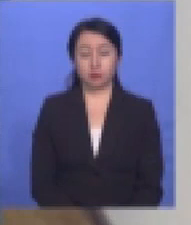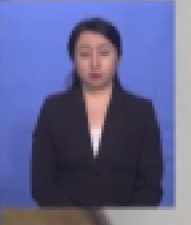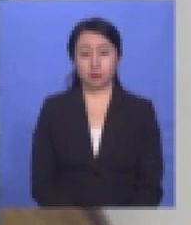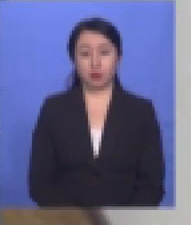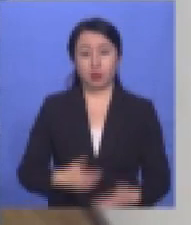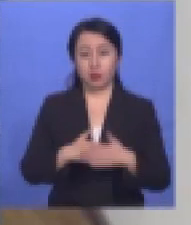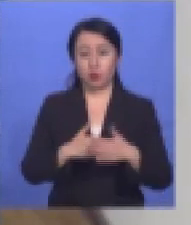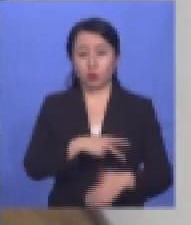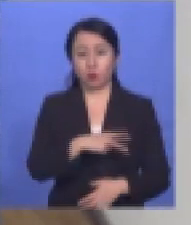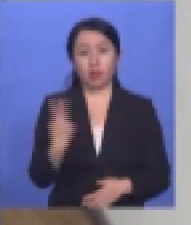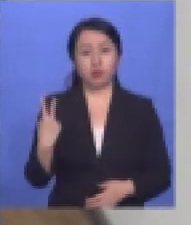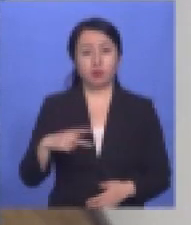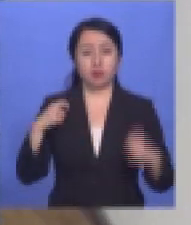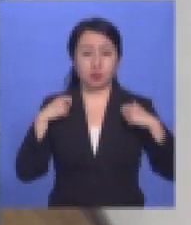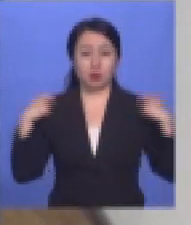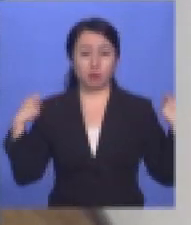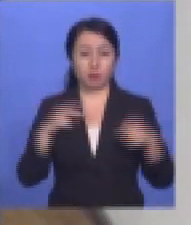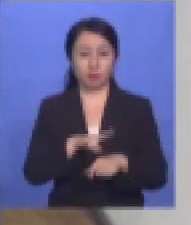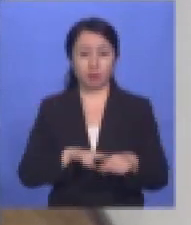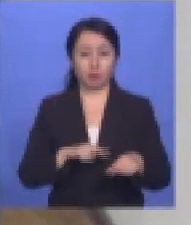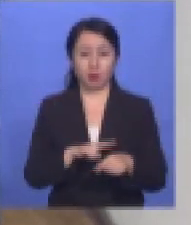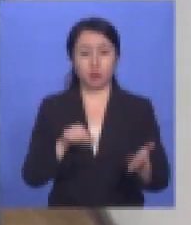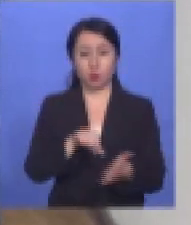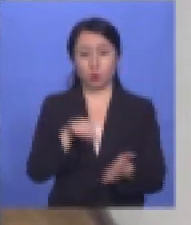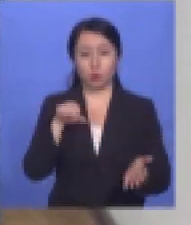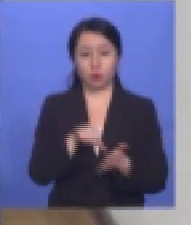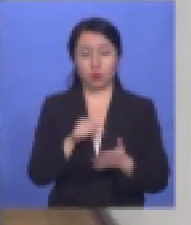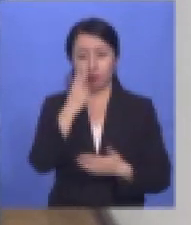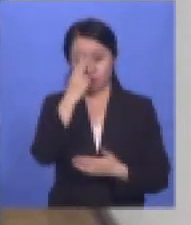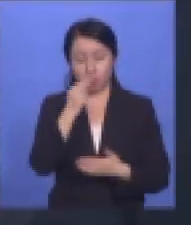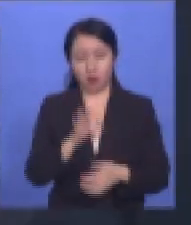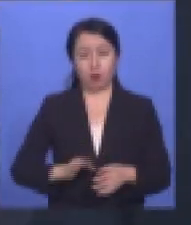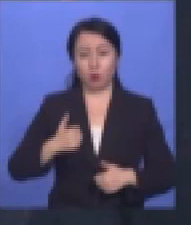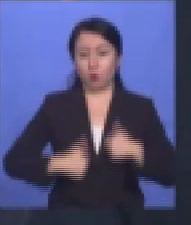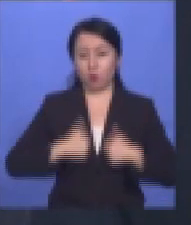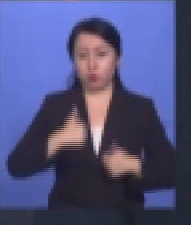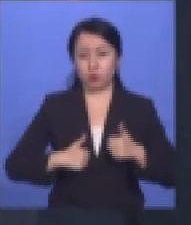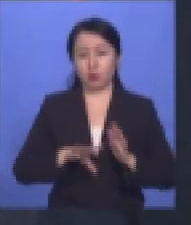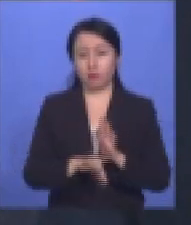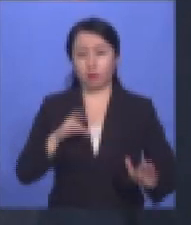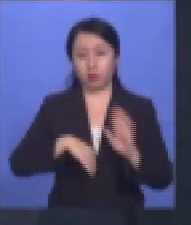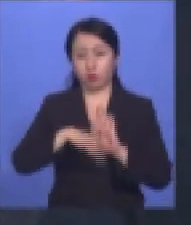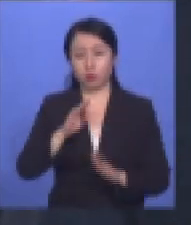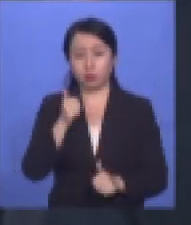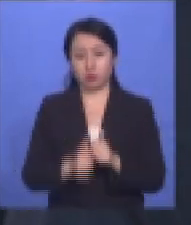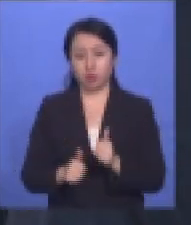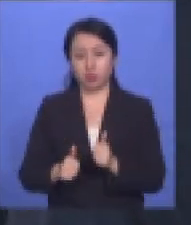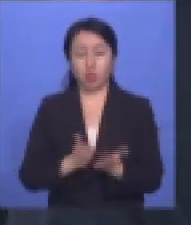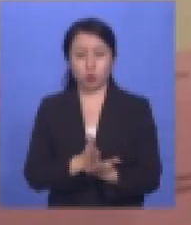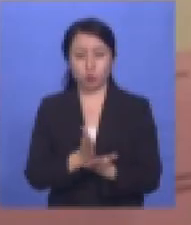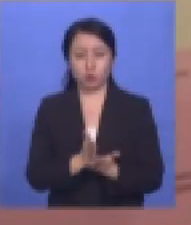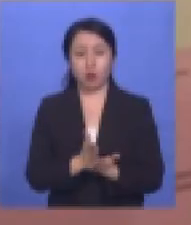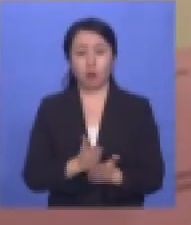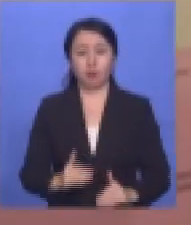накануне около 20 офицеров северо-казахстанской полиции участвовали в традиционном областном конкурсе отобраны Лучшие из каждой службы